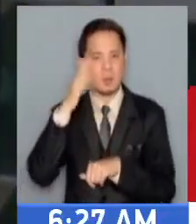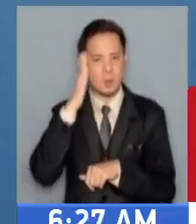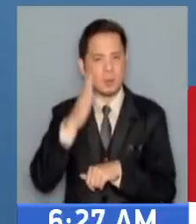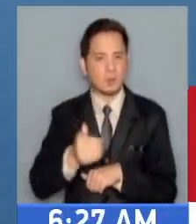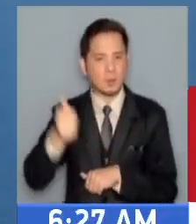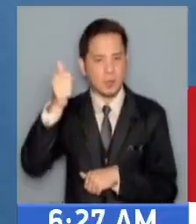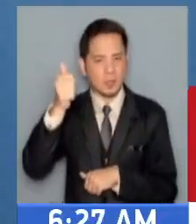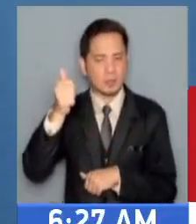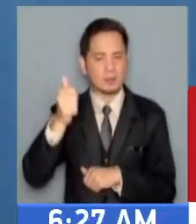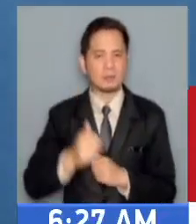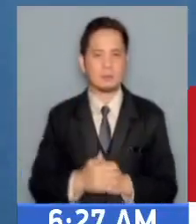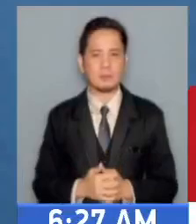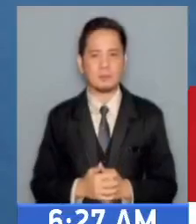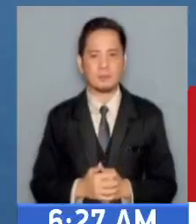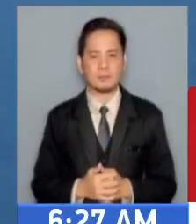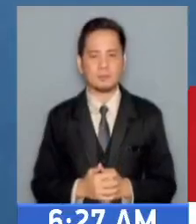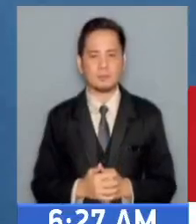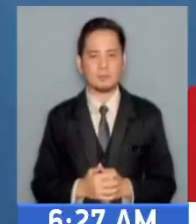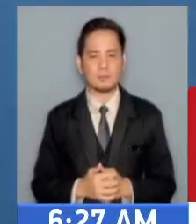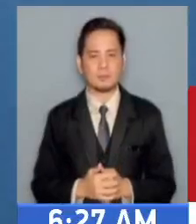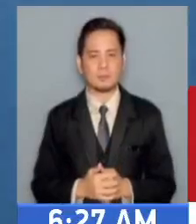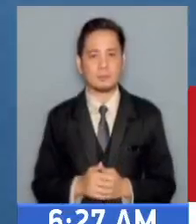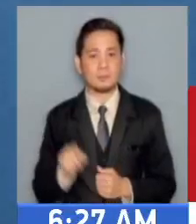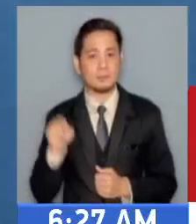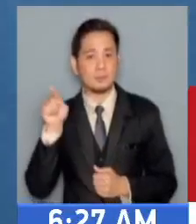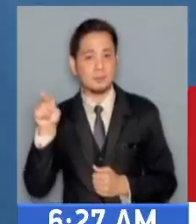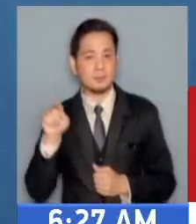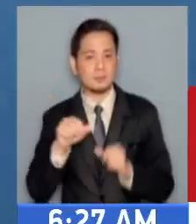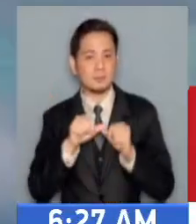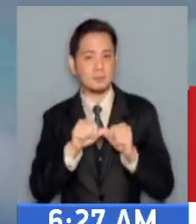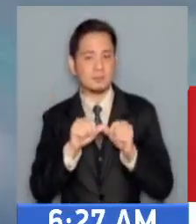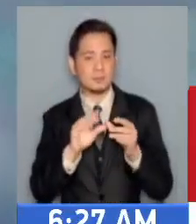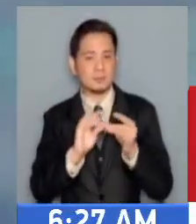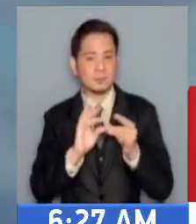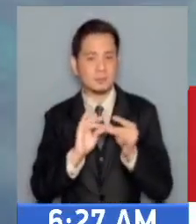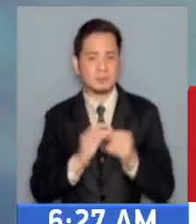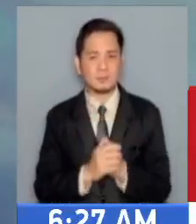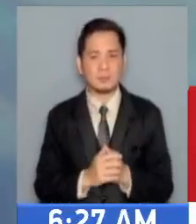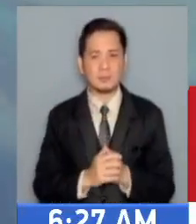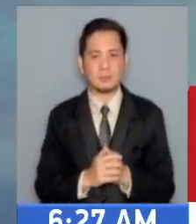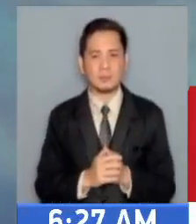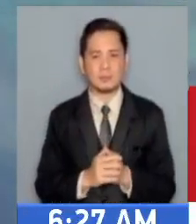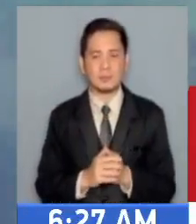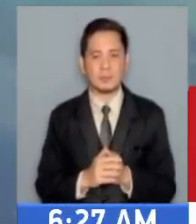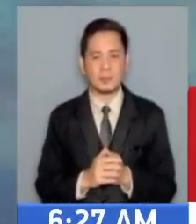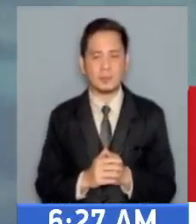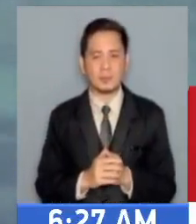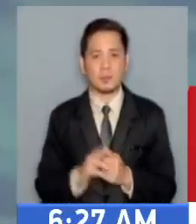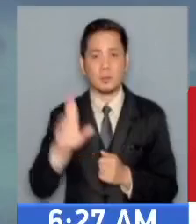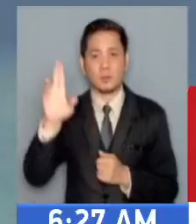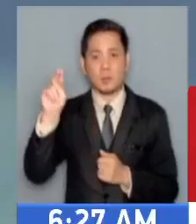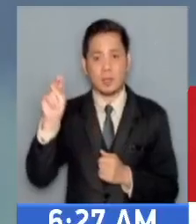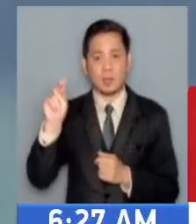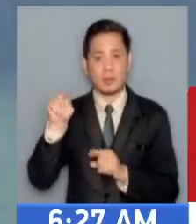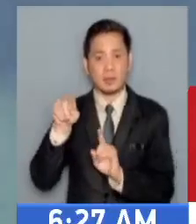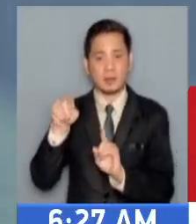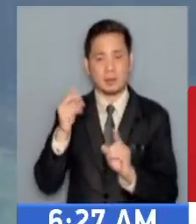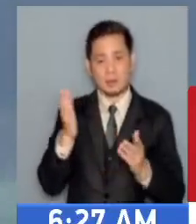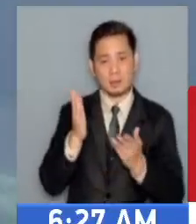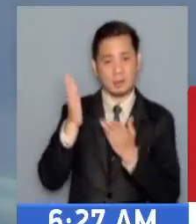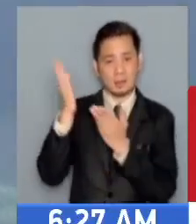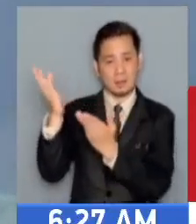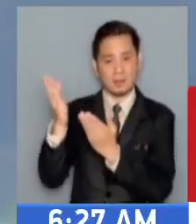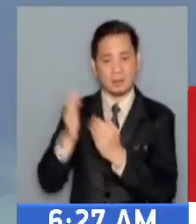Sa tingin din ni Carpio, susuportahan ng mayorya ng UN members ang posisyon ng Pilipinas sa West Philippine Sea, lalo't ang ruling ng